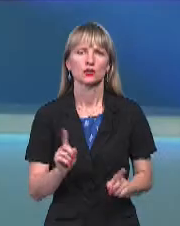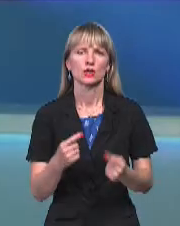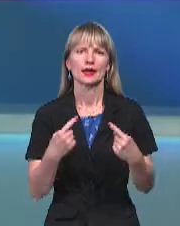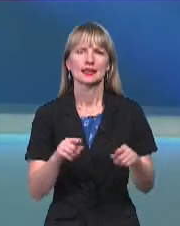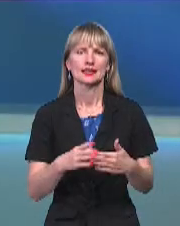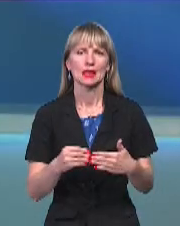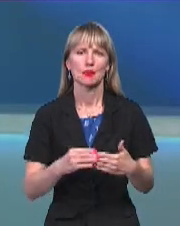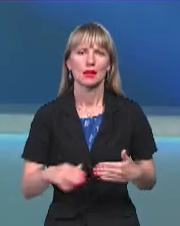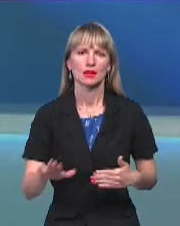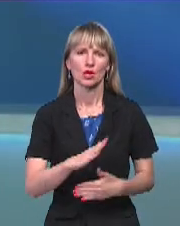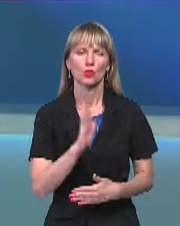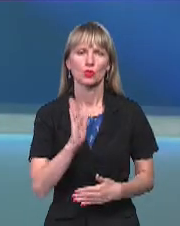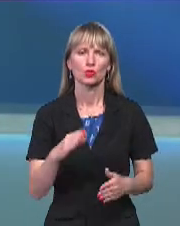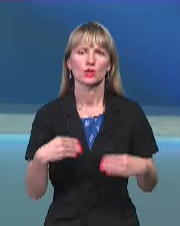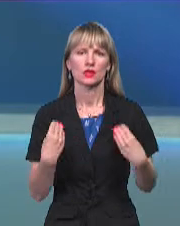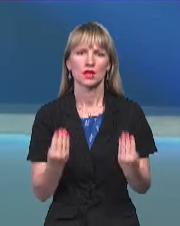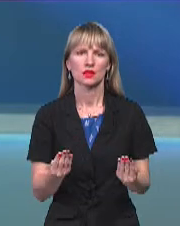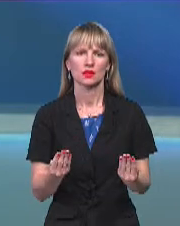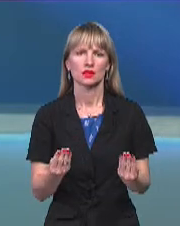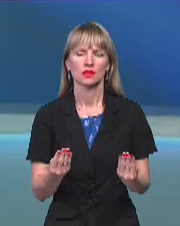інші земельні ділянки будуть надані в